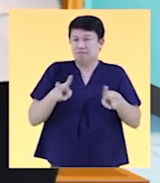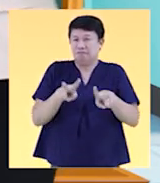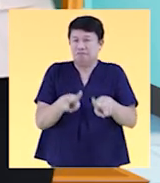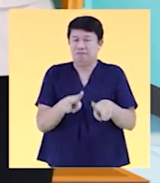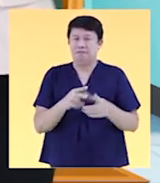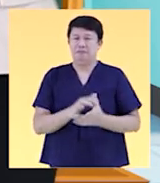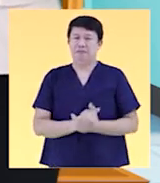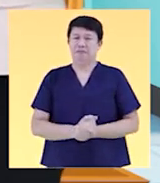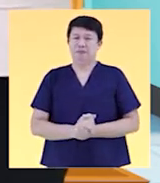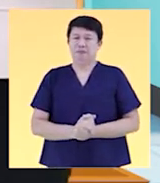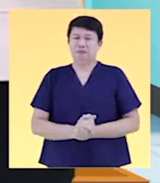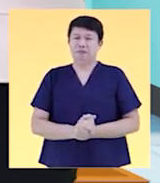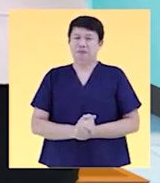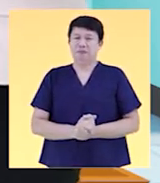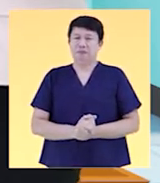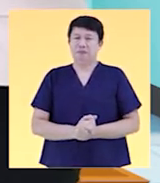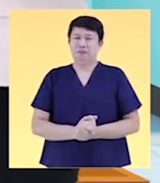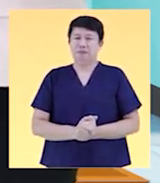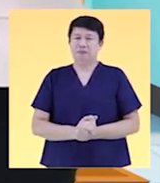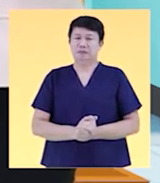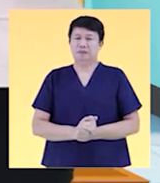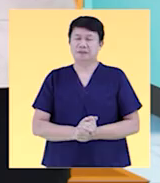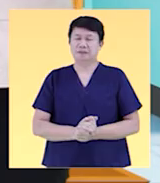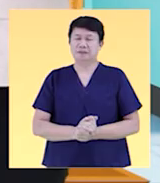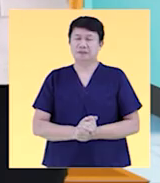place value.